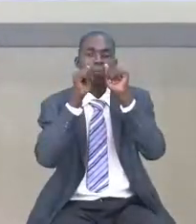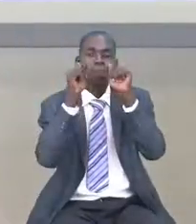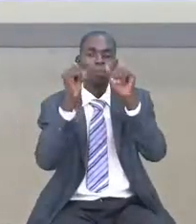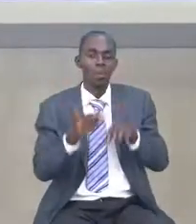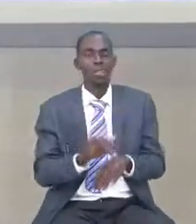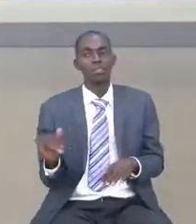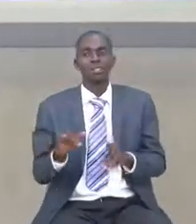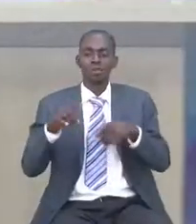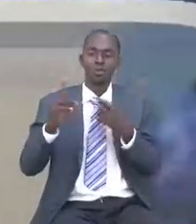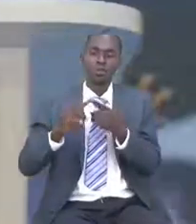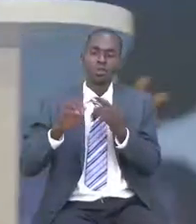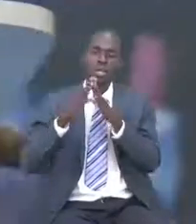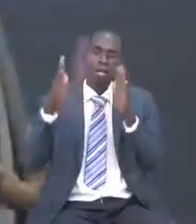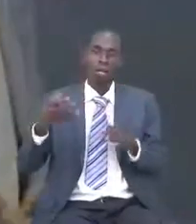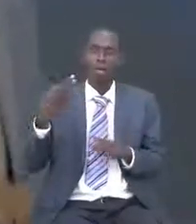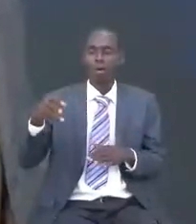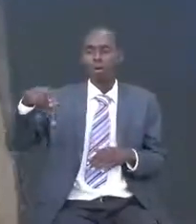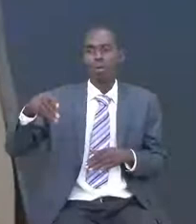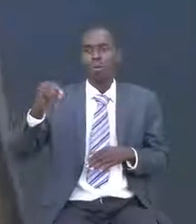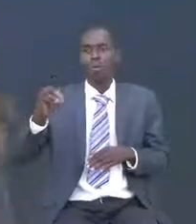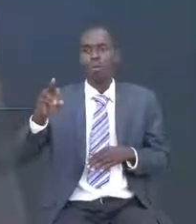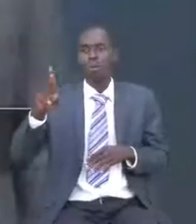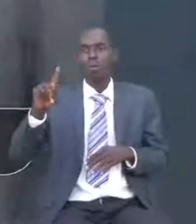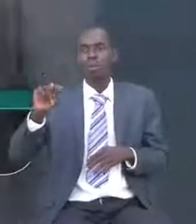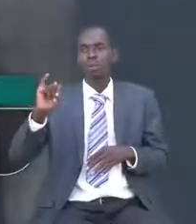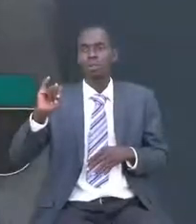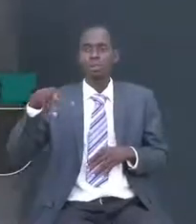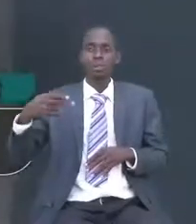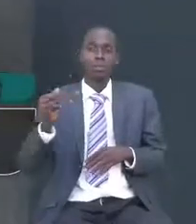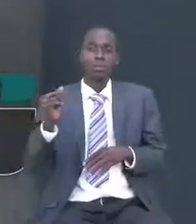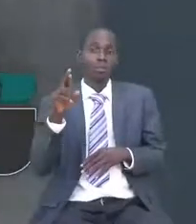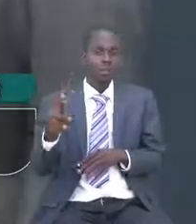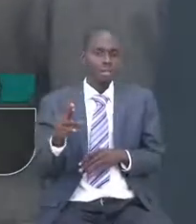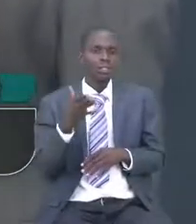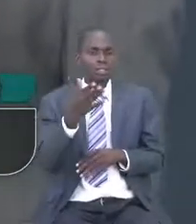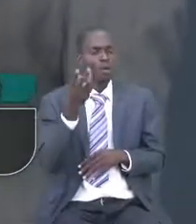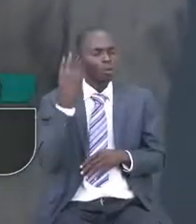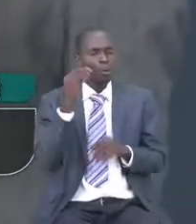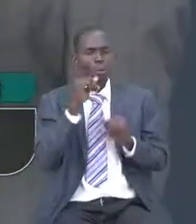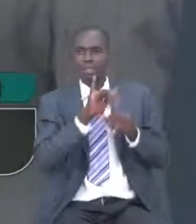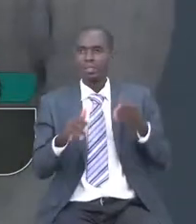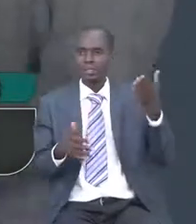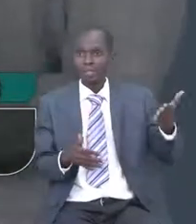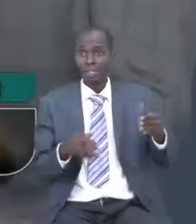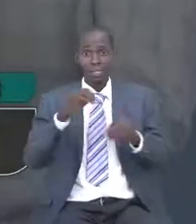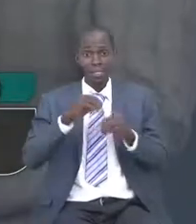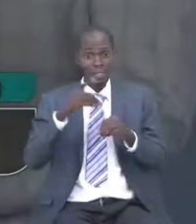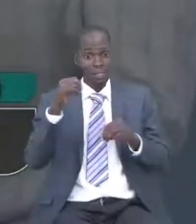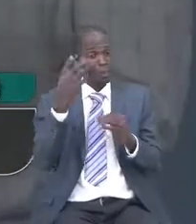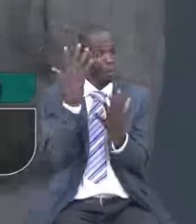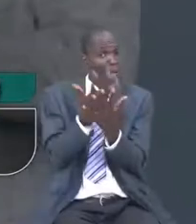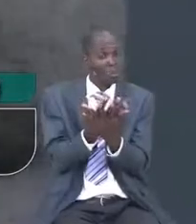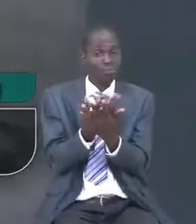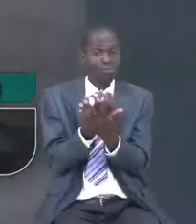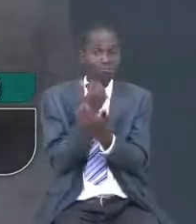maison de Potiphar. Il était une bénédiction là-bas. Il est arrivé dans la prison. Il était une bénédiction là-bas. Et partout où il